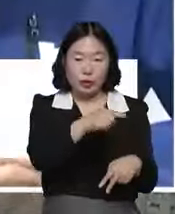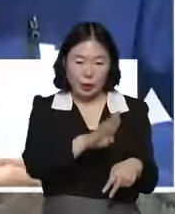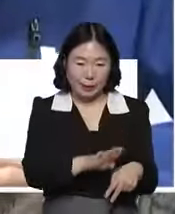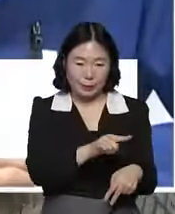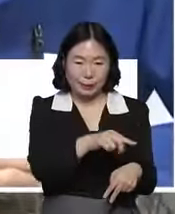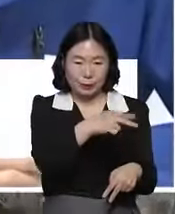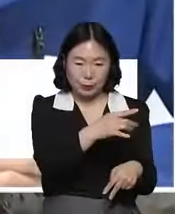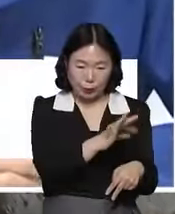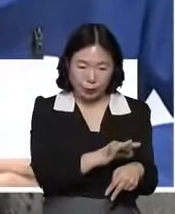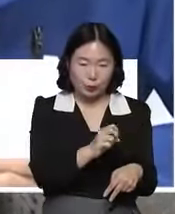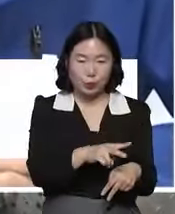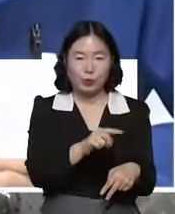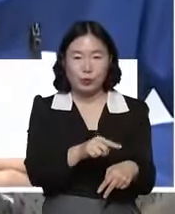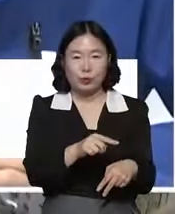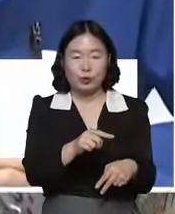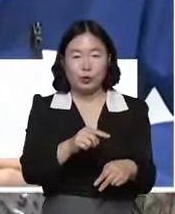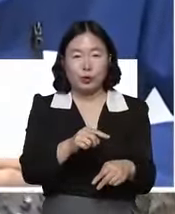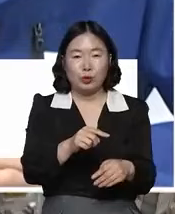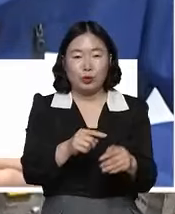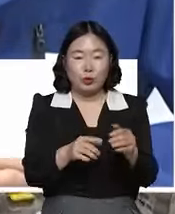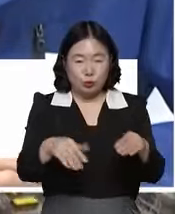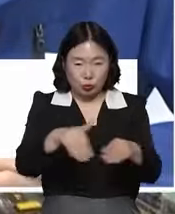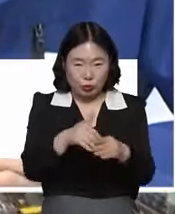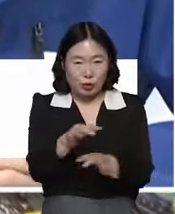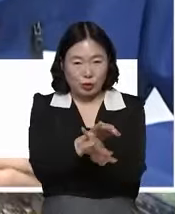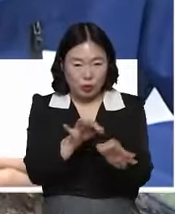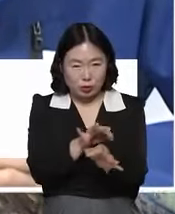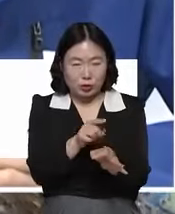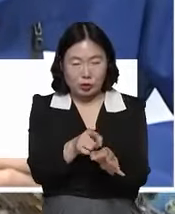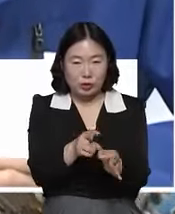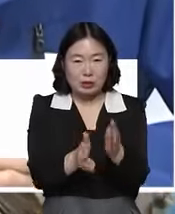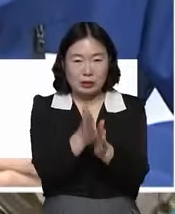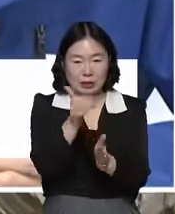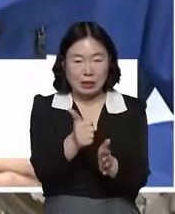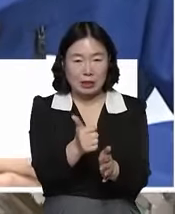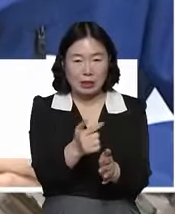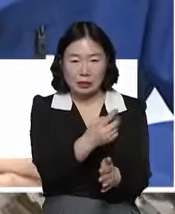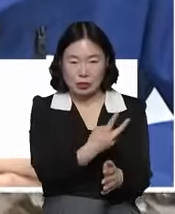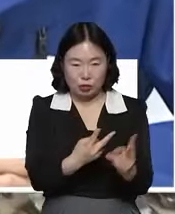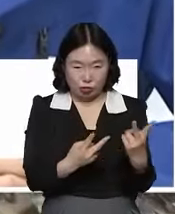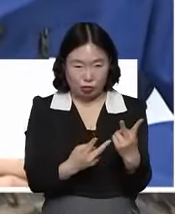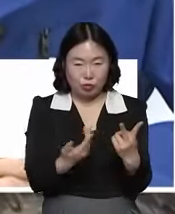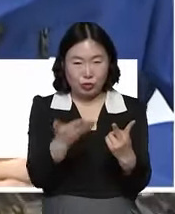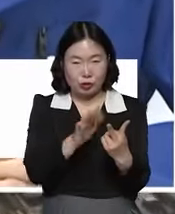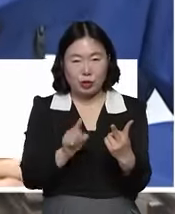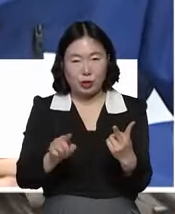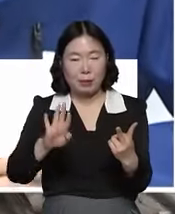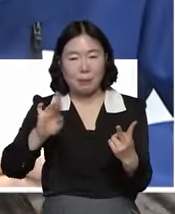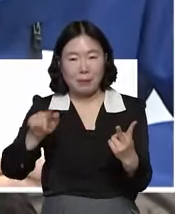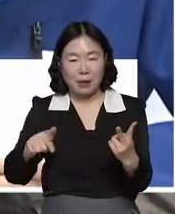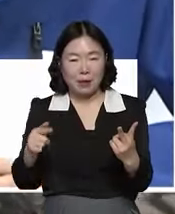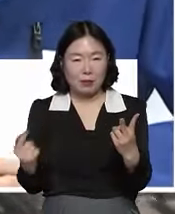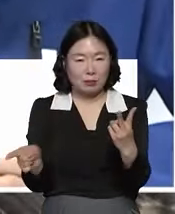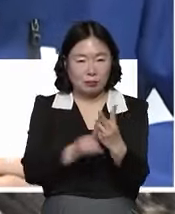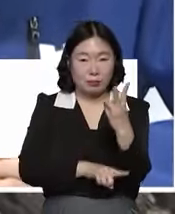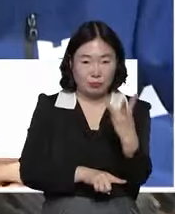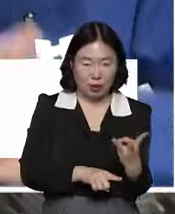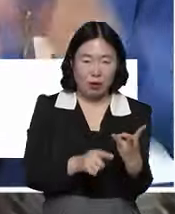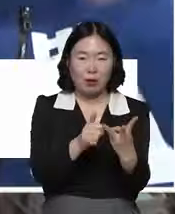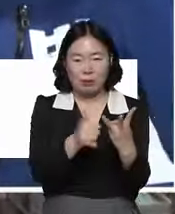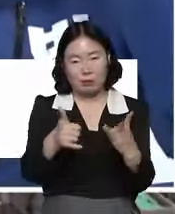의원과 조인철 전 광주시 문화경제 부시장 간의 양자 대결에서 박해자 전 의원까지 포함하는 3인